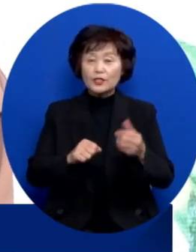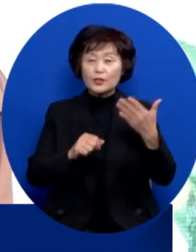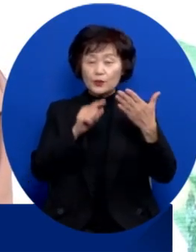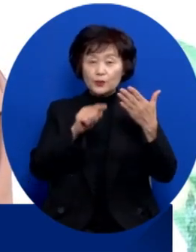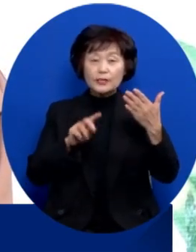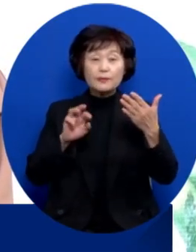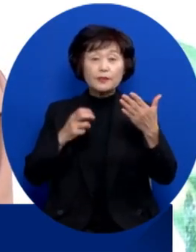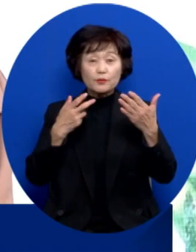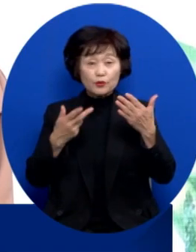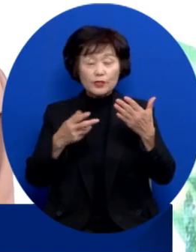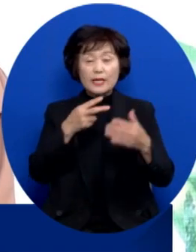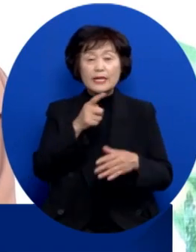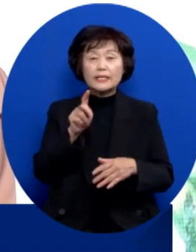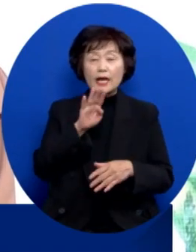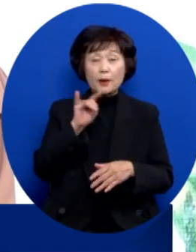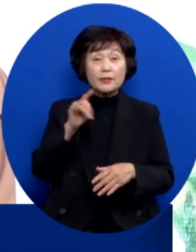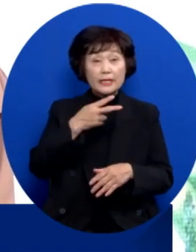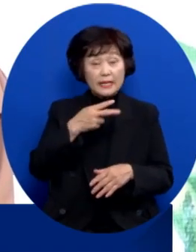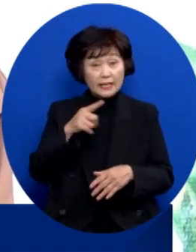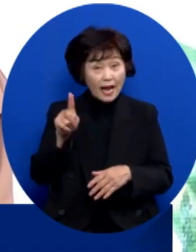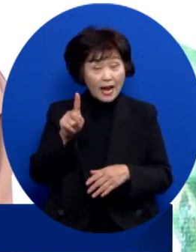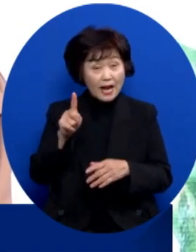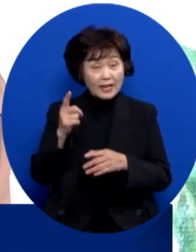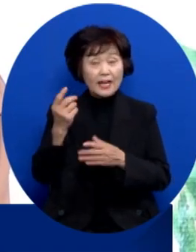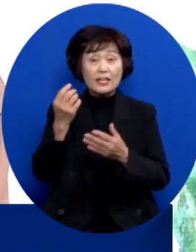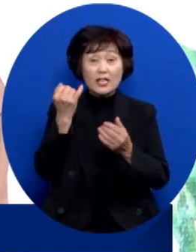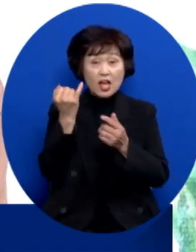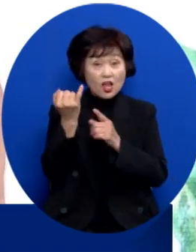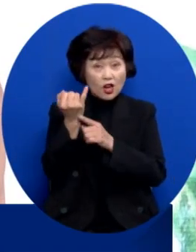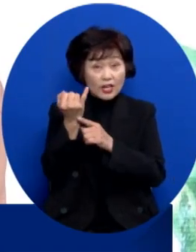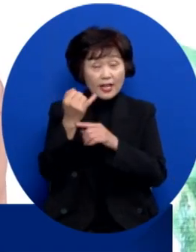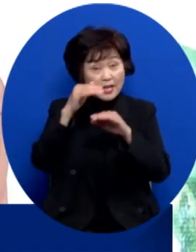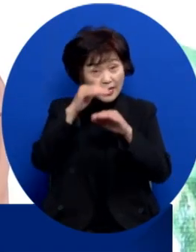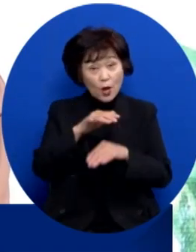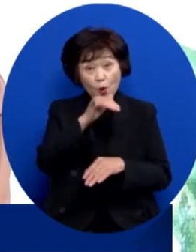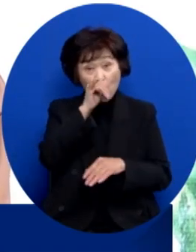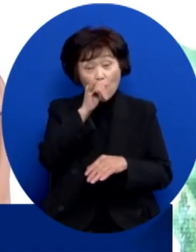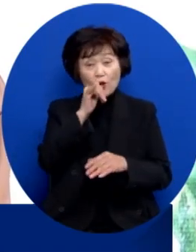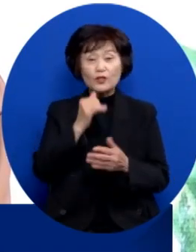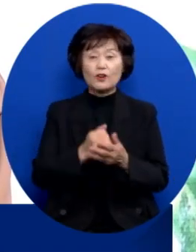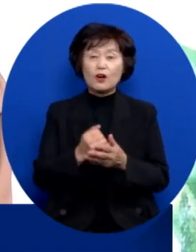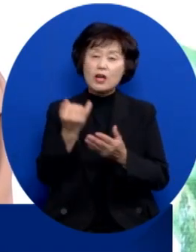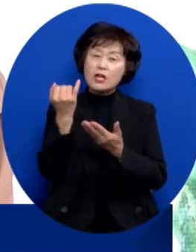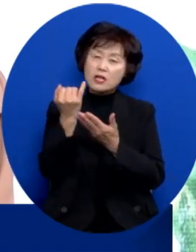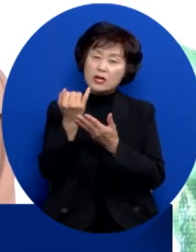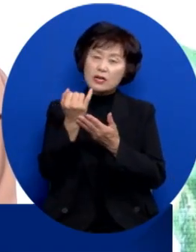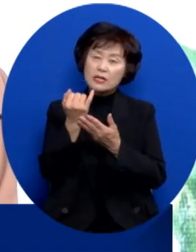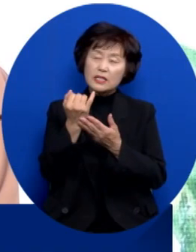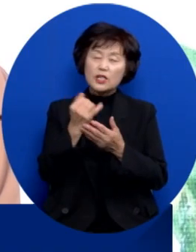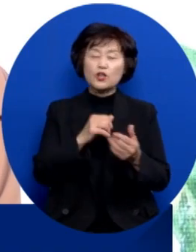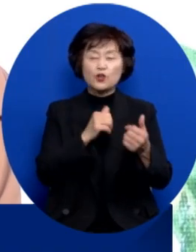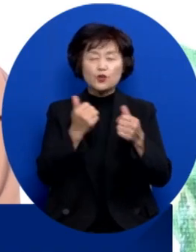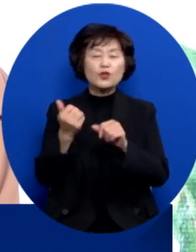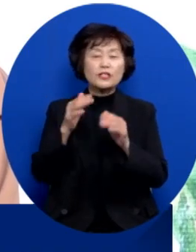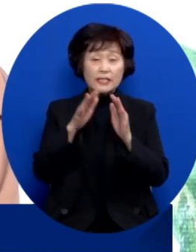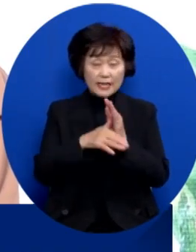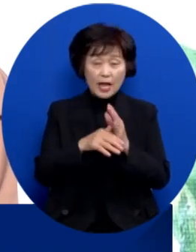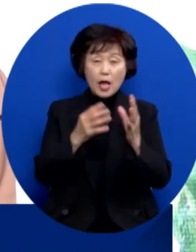36절에 다비다라는 여인에 대한 말씀을 잘 아시죠? 그 여인이 하늘나라 갔을